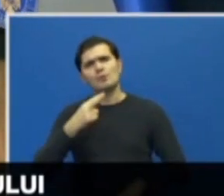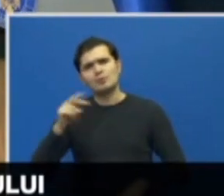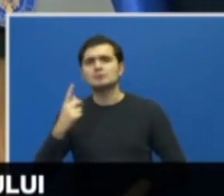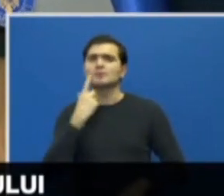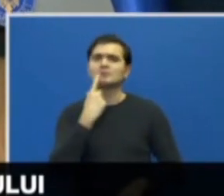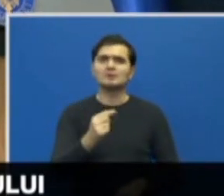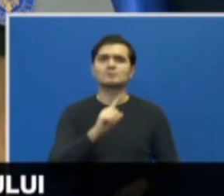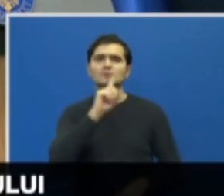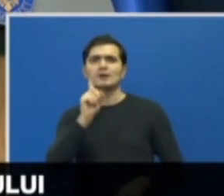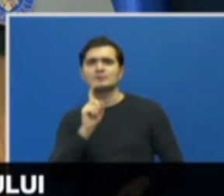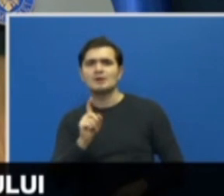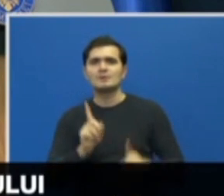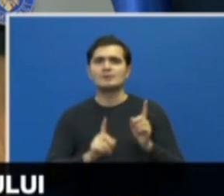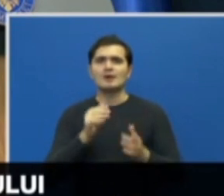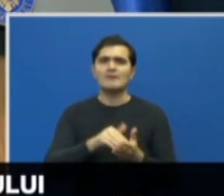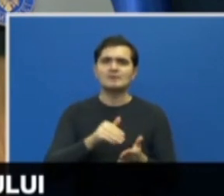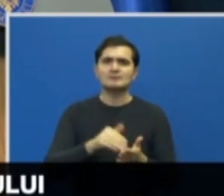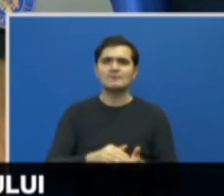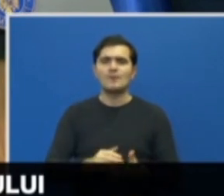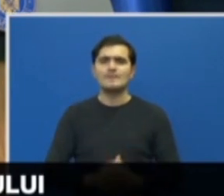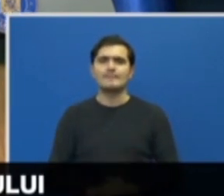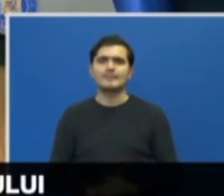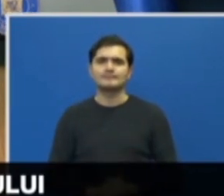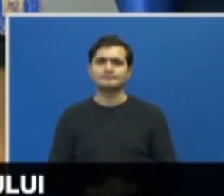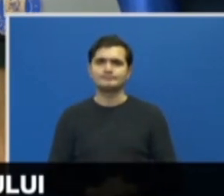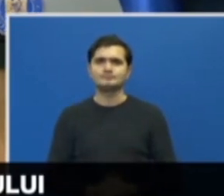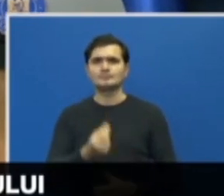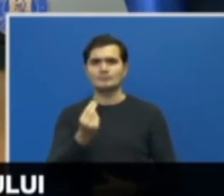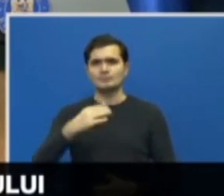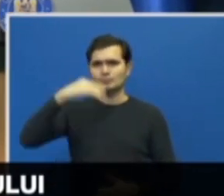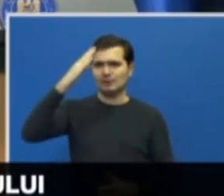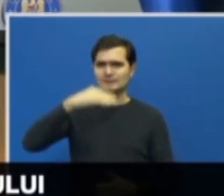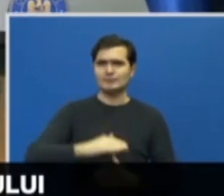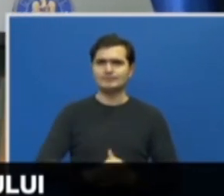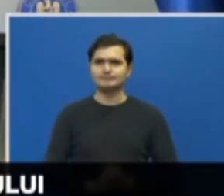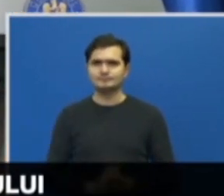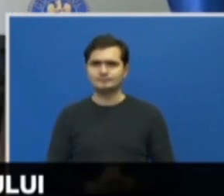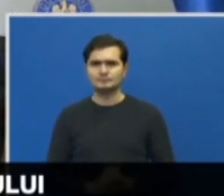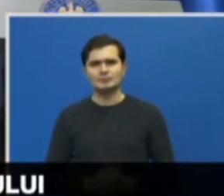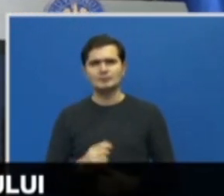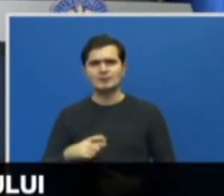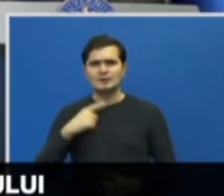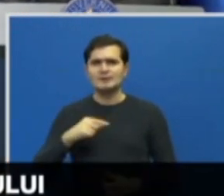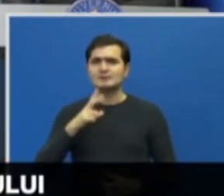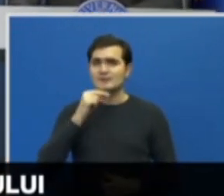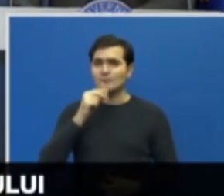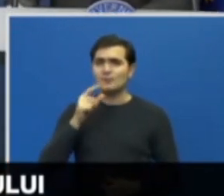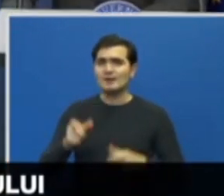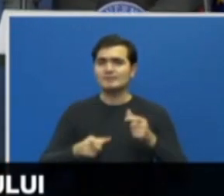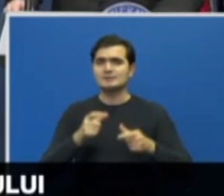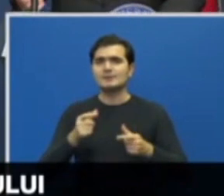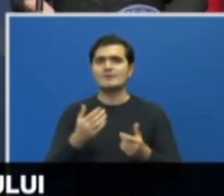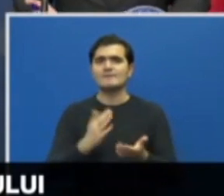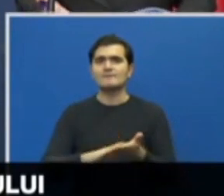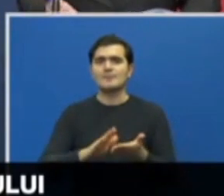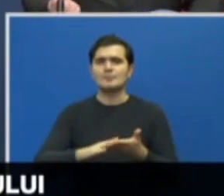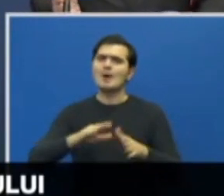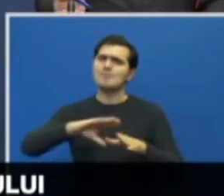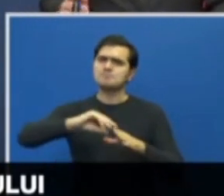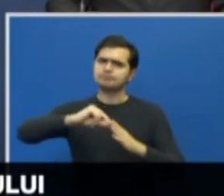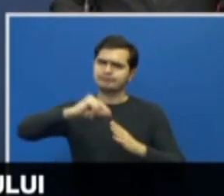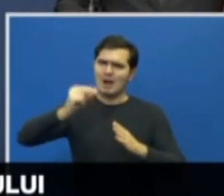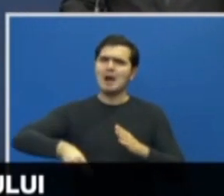avea nevoie de lămuriri. Vă rog. Bună ziua! Este vorba despre adoptarea unui